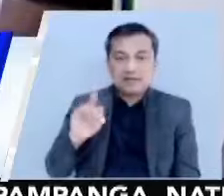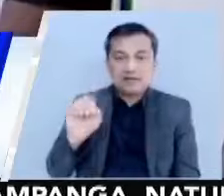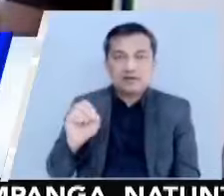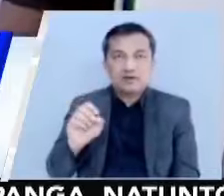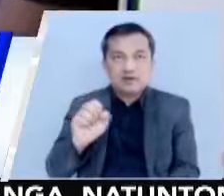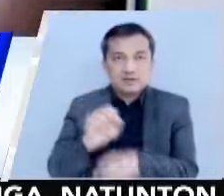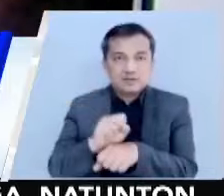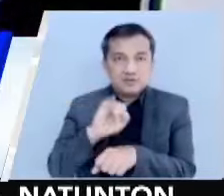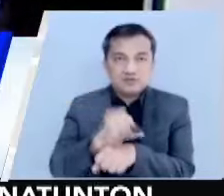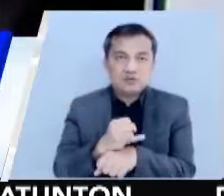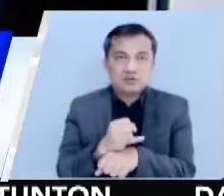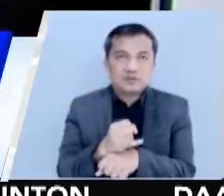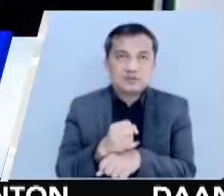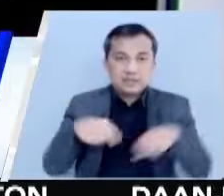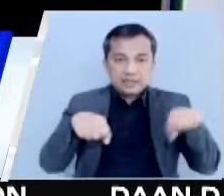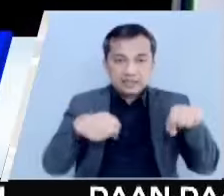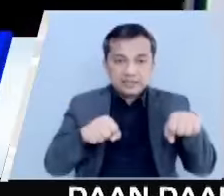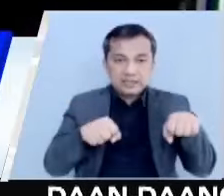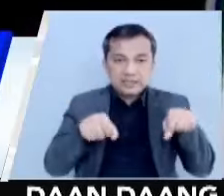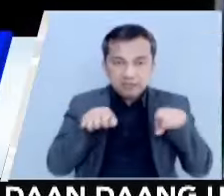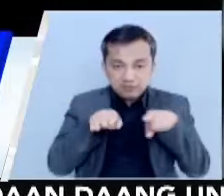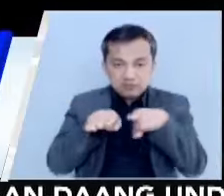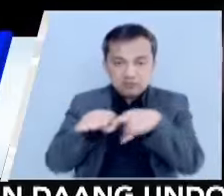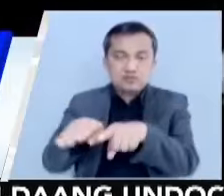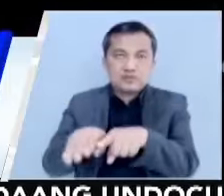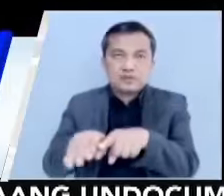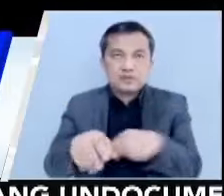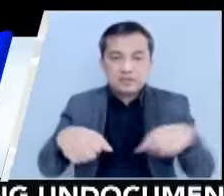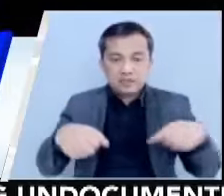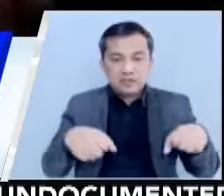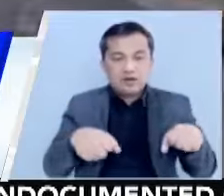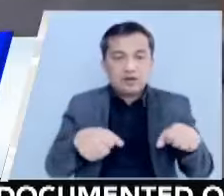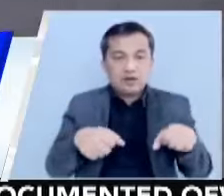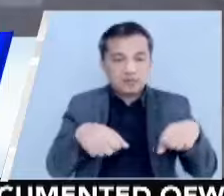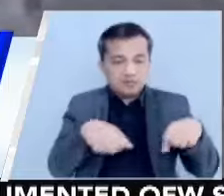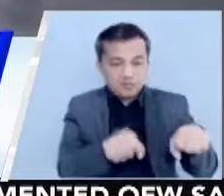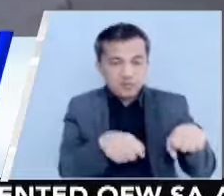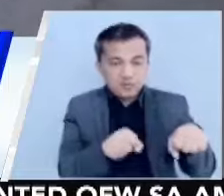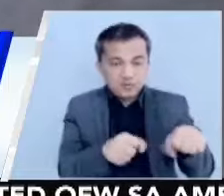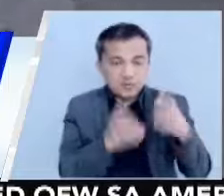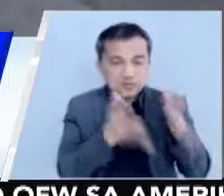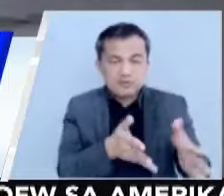mga tricycle at motorsiklo namang unattended ang pinagdadampot.